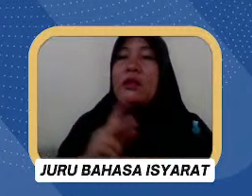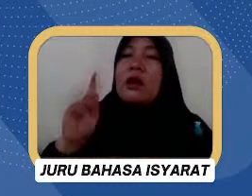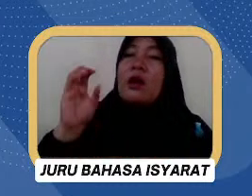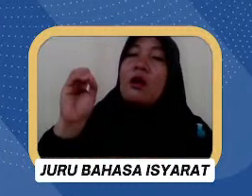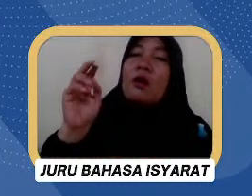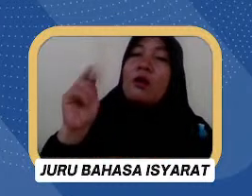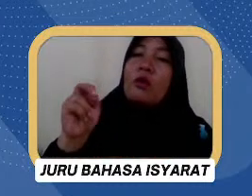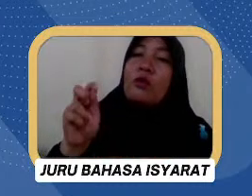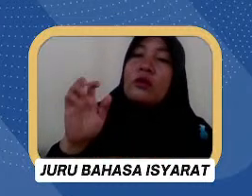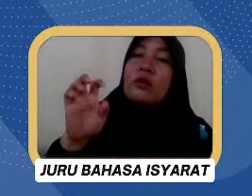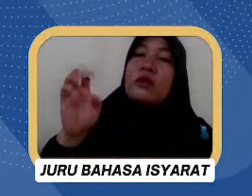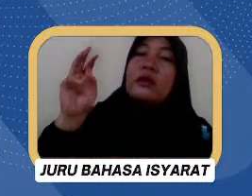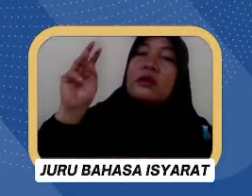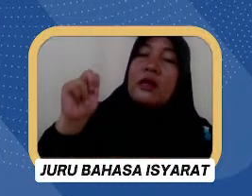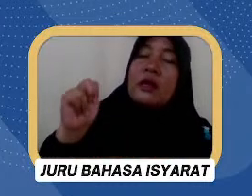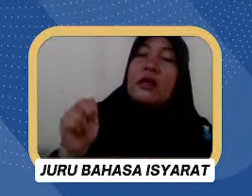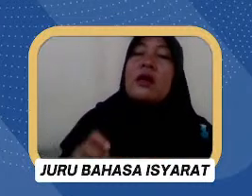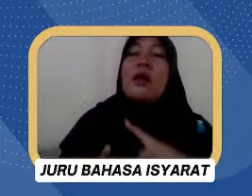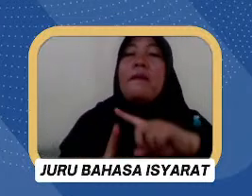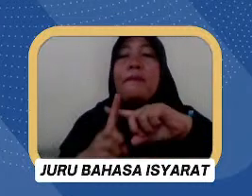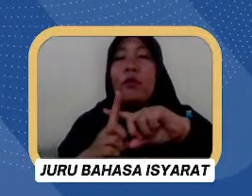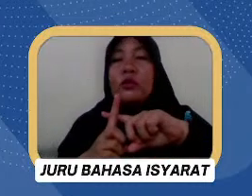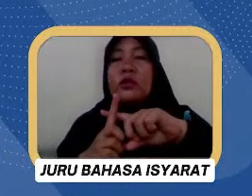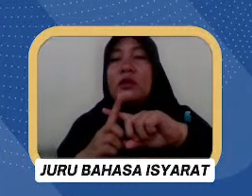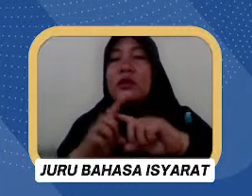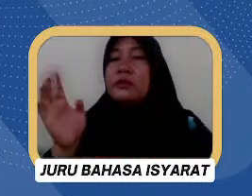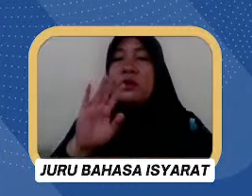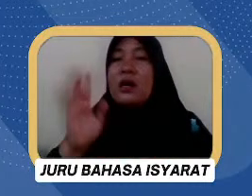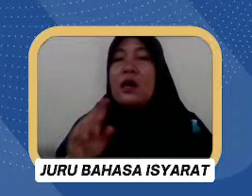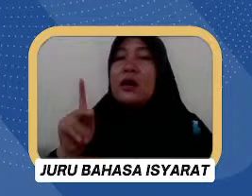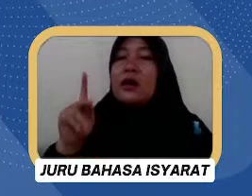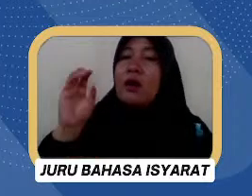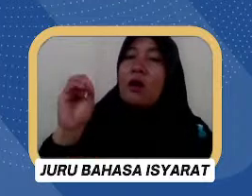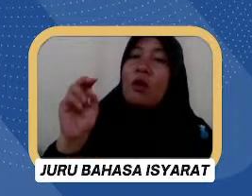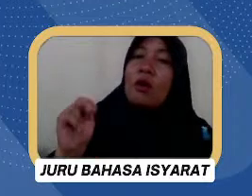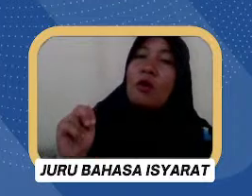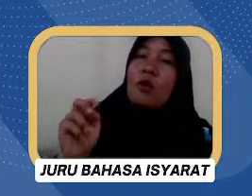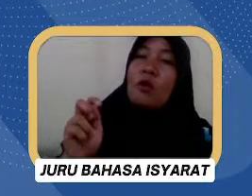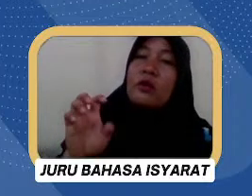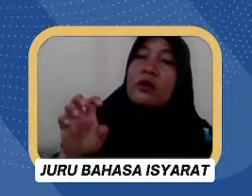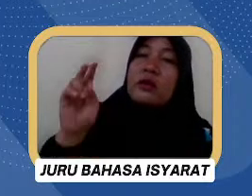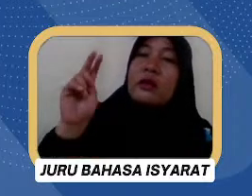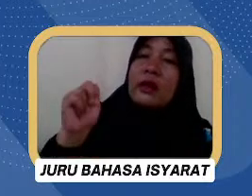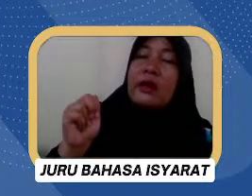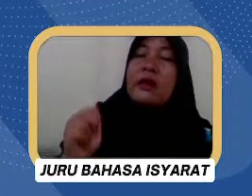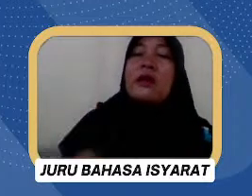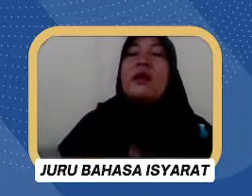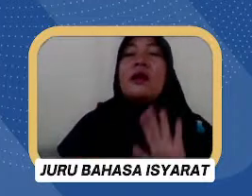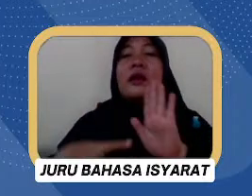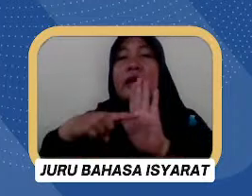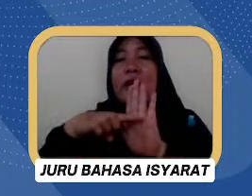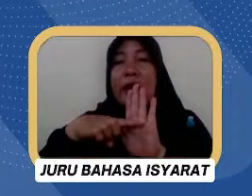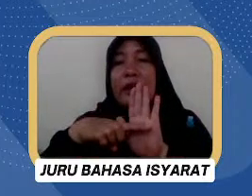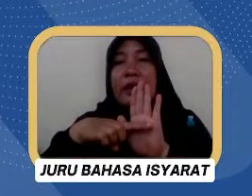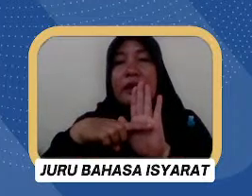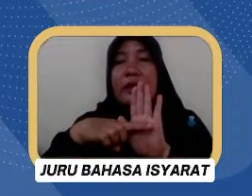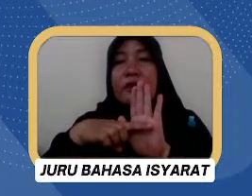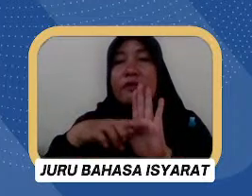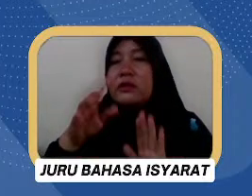media lebih akan berkualitas. Yang ketiga kalinya adalah, atau yang ketiga kaitannya